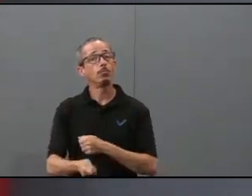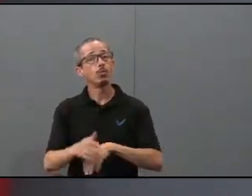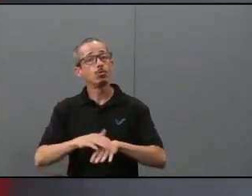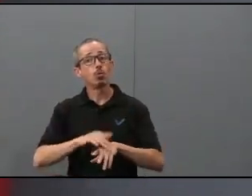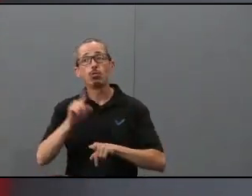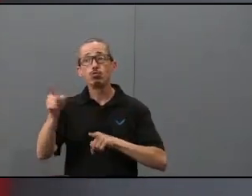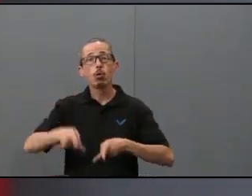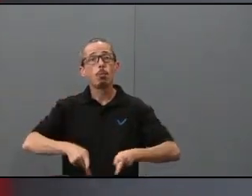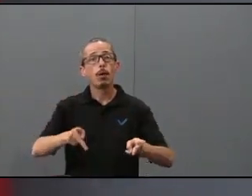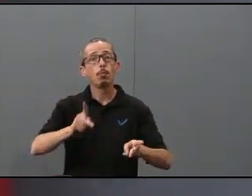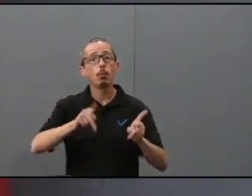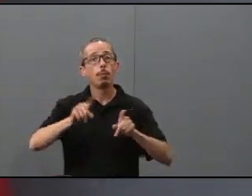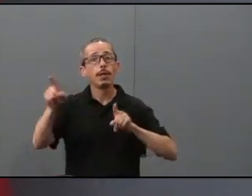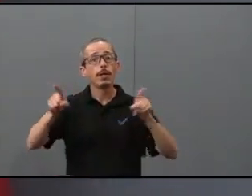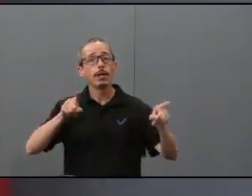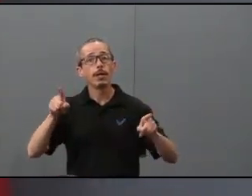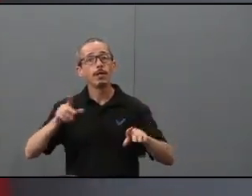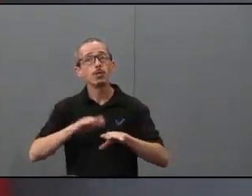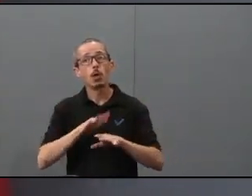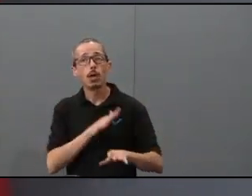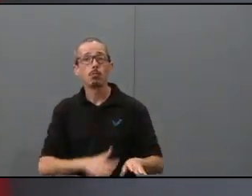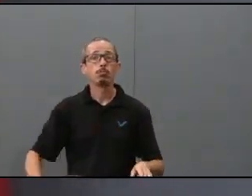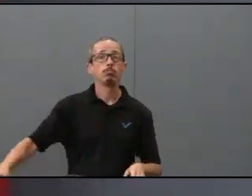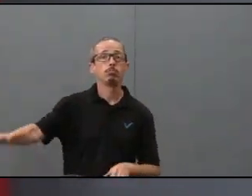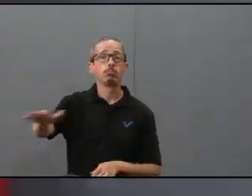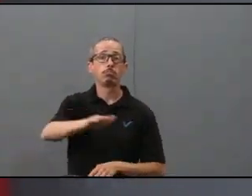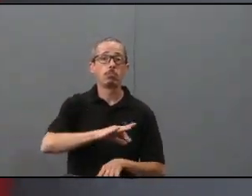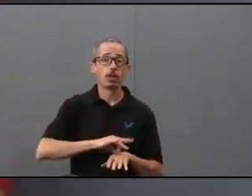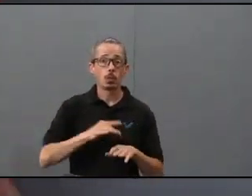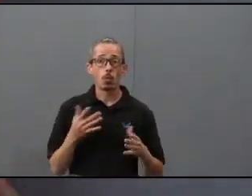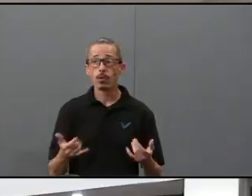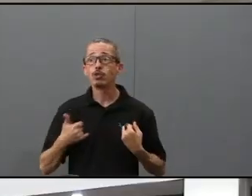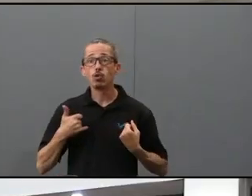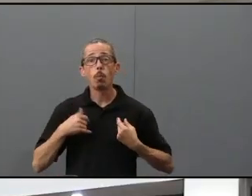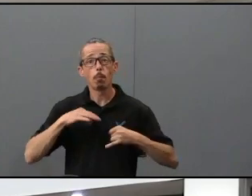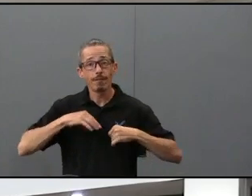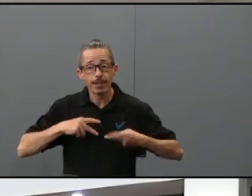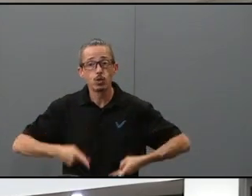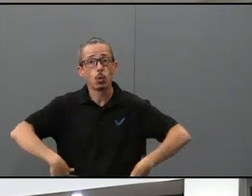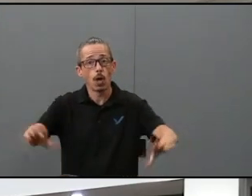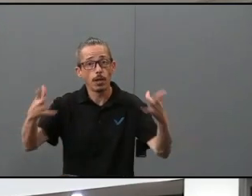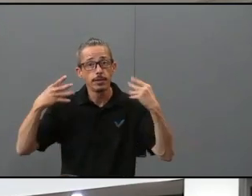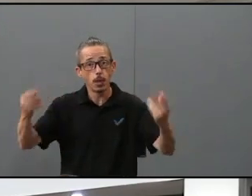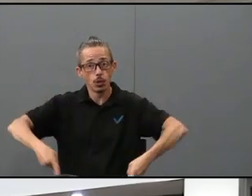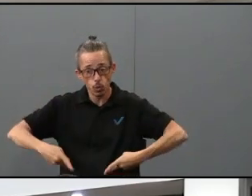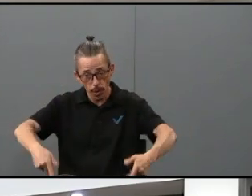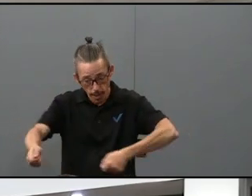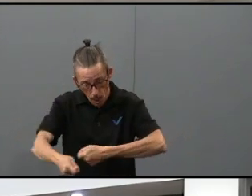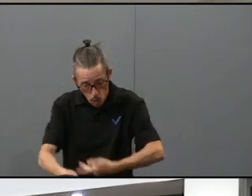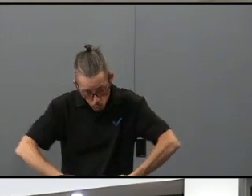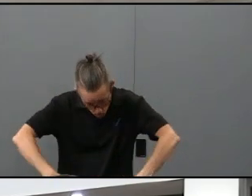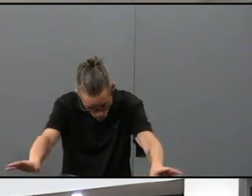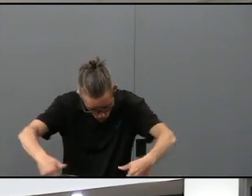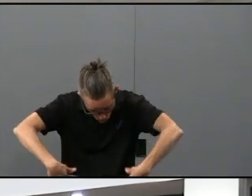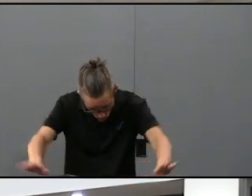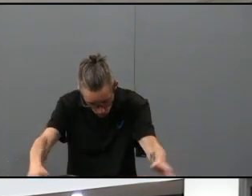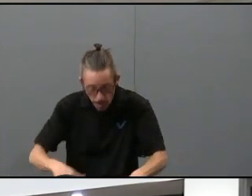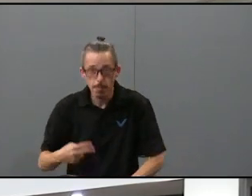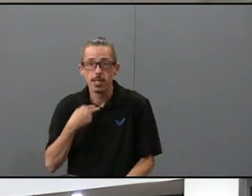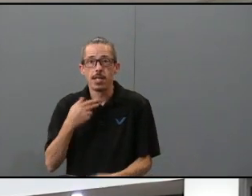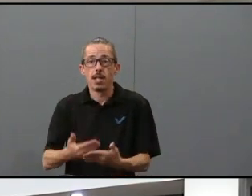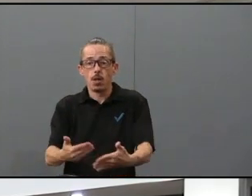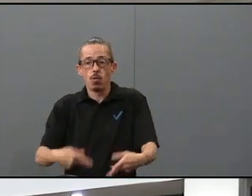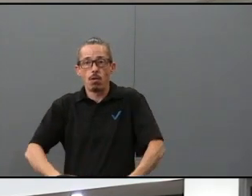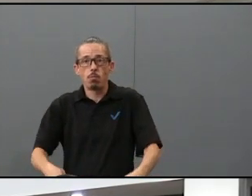certains chemins public et la porter l'ensemble du territoire on veut que nos jeunes en profitent pour sortir deh qui a joué dans la rue plutôt qu'être pris